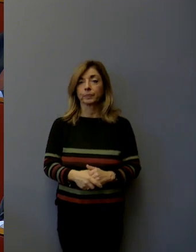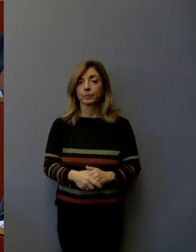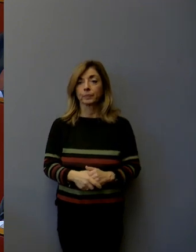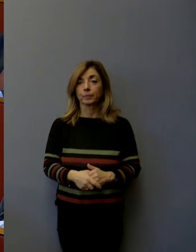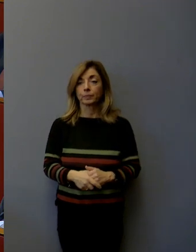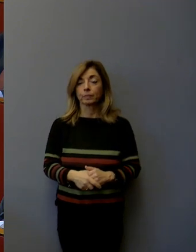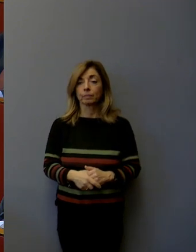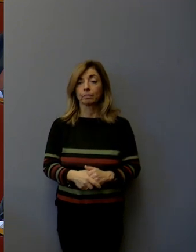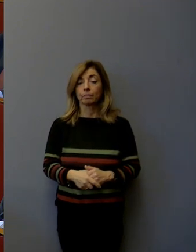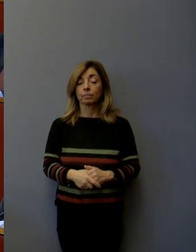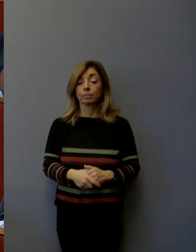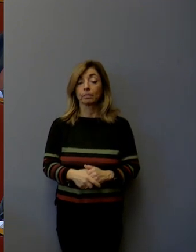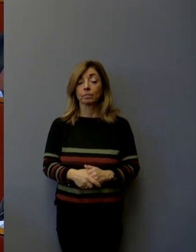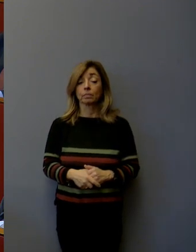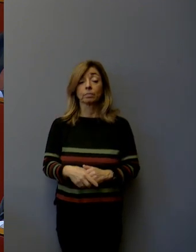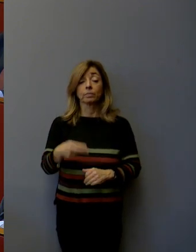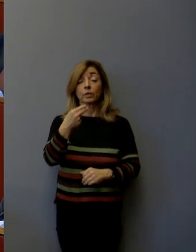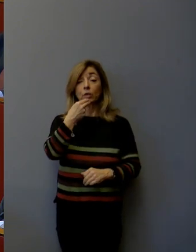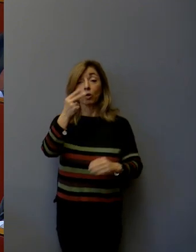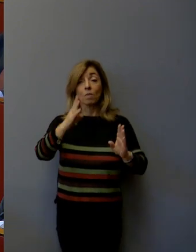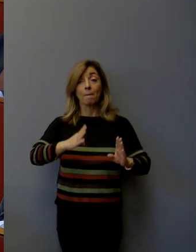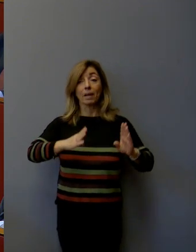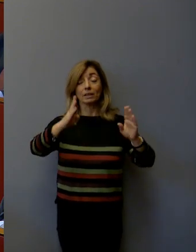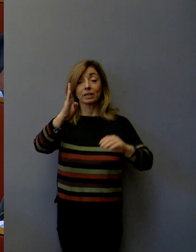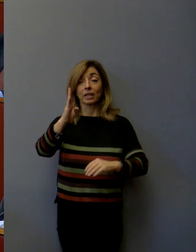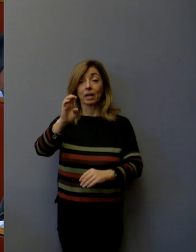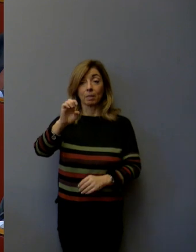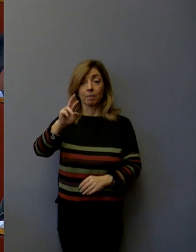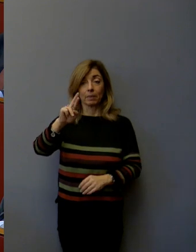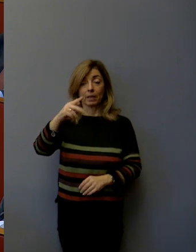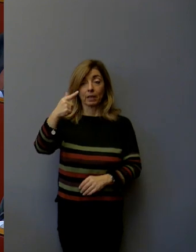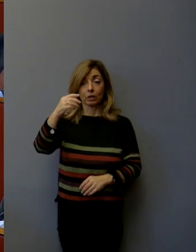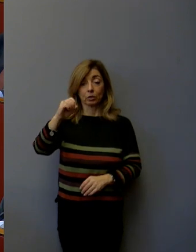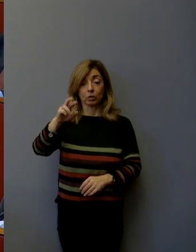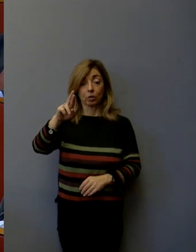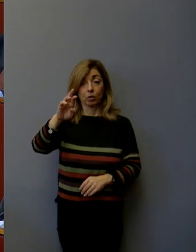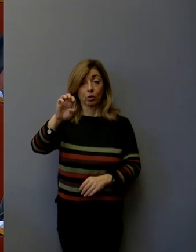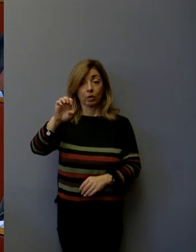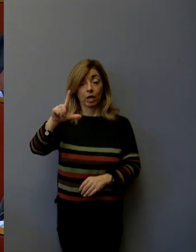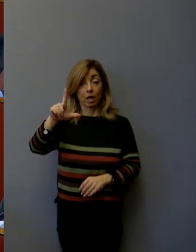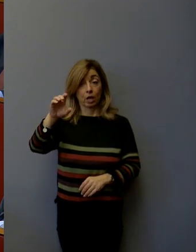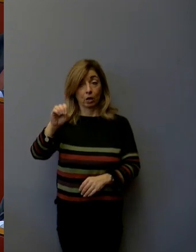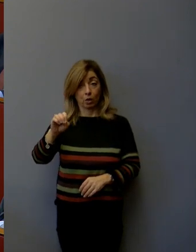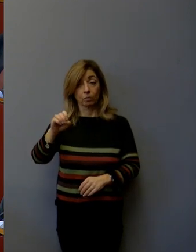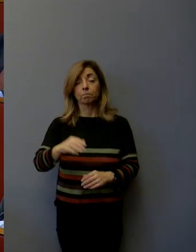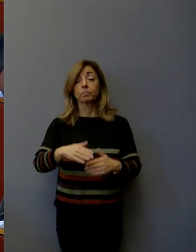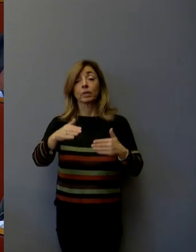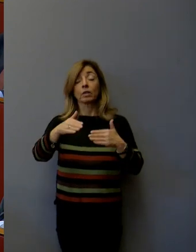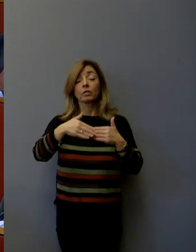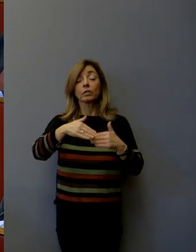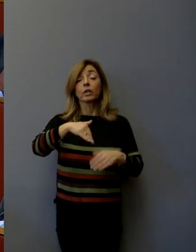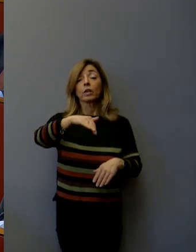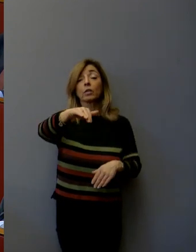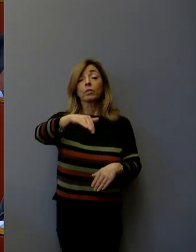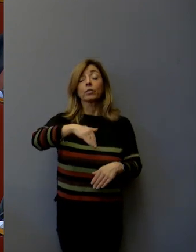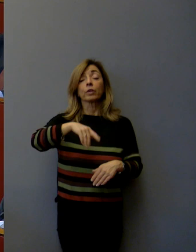si chiama palazzina bertorello è in Bertollo è in lungomare Canepa